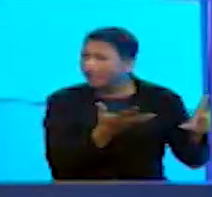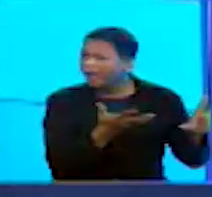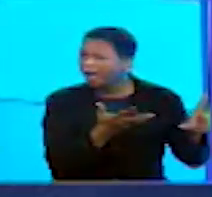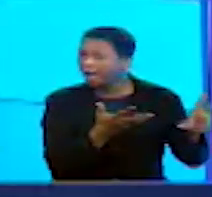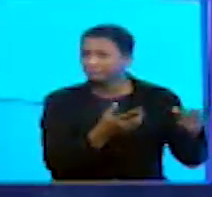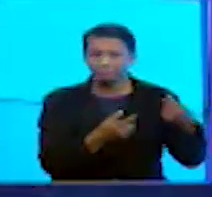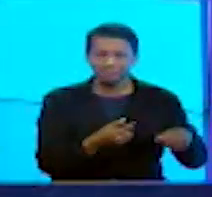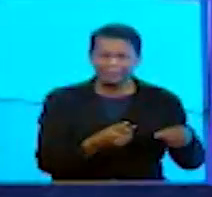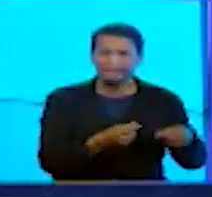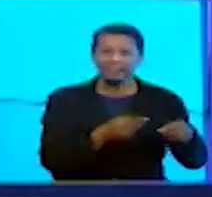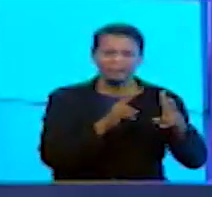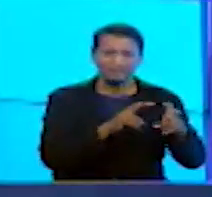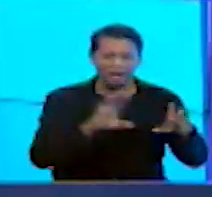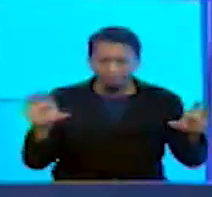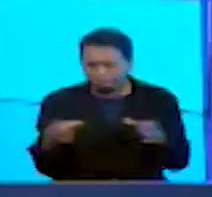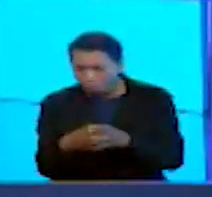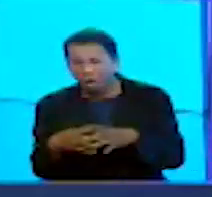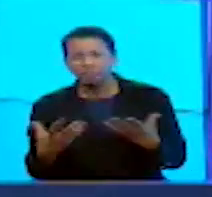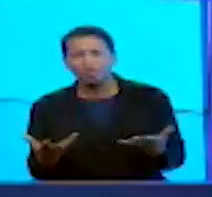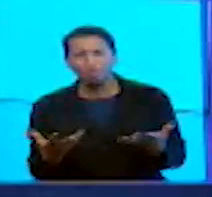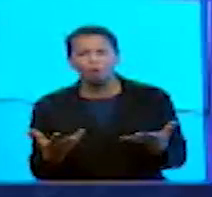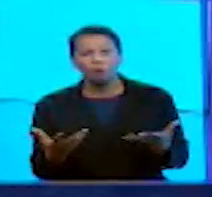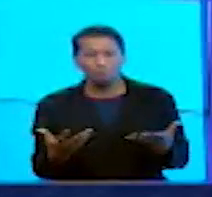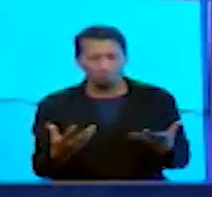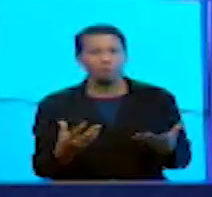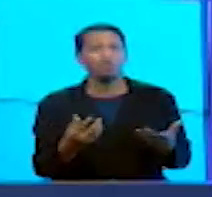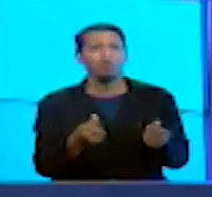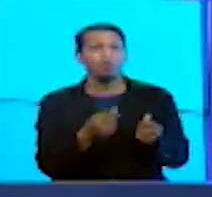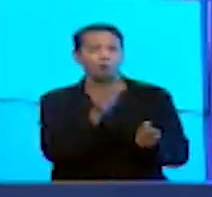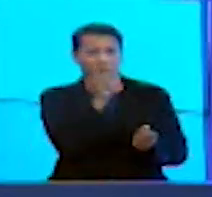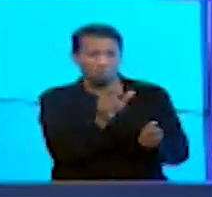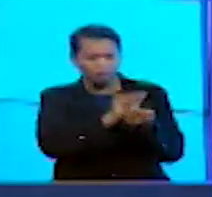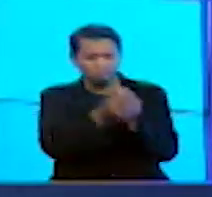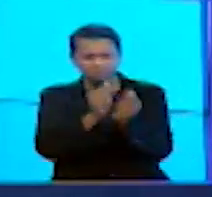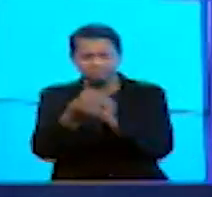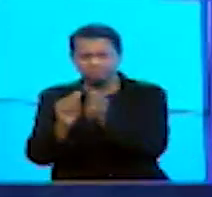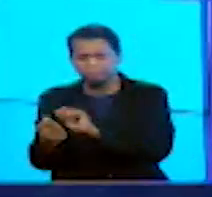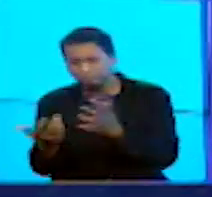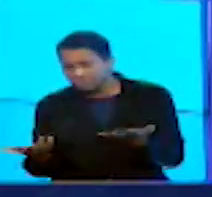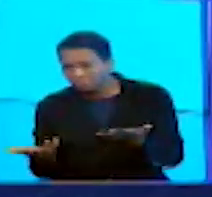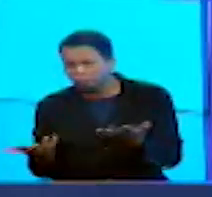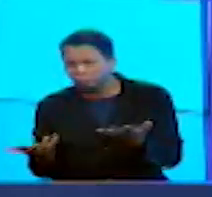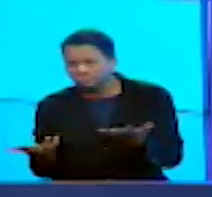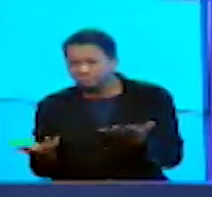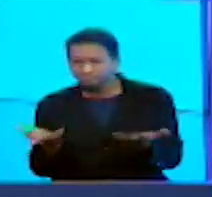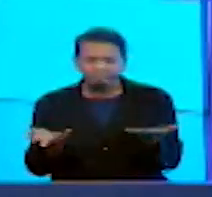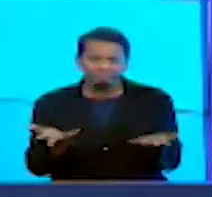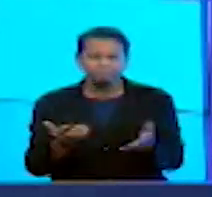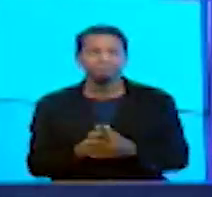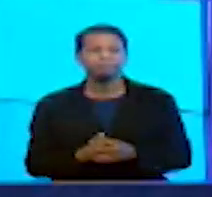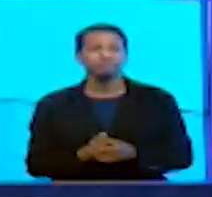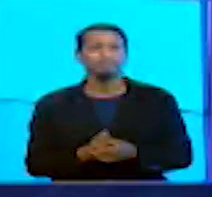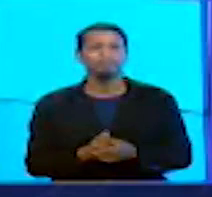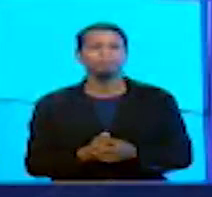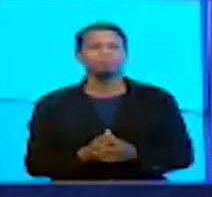atau menduduki nomenklatur baru. Kedua, terkait dengan perubahan tersebut, itu kan